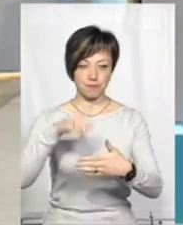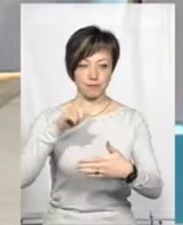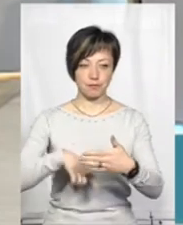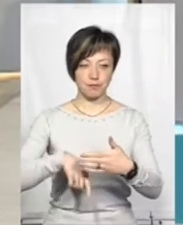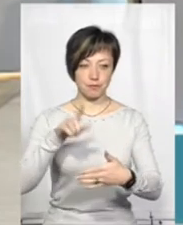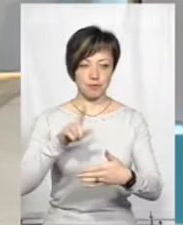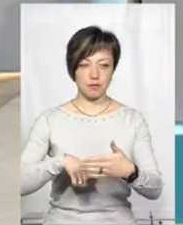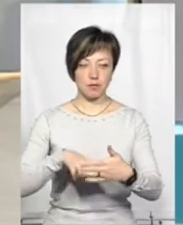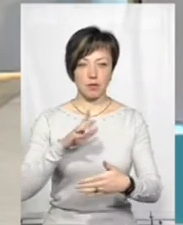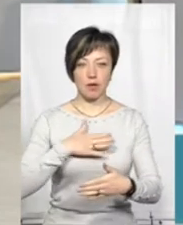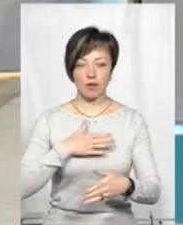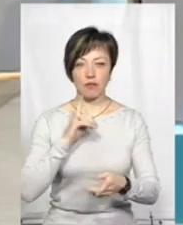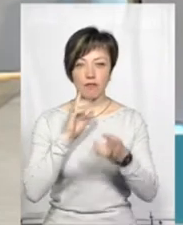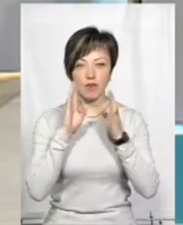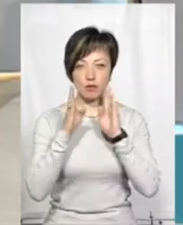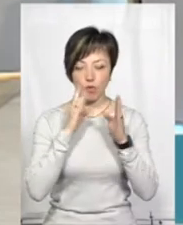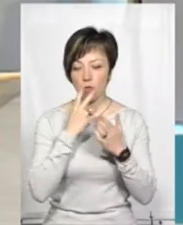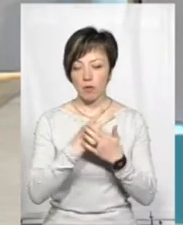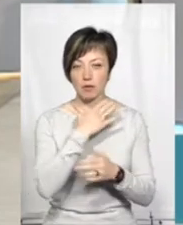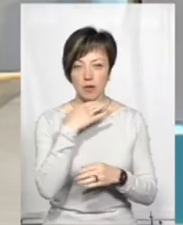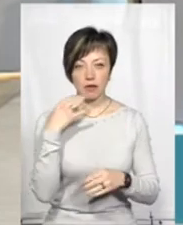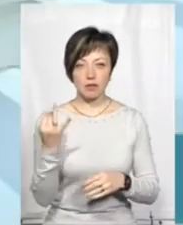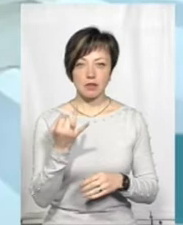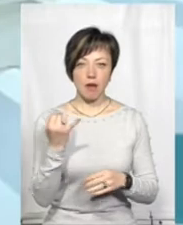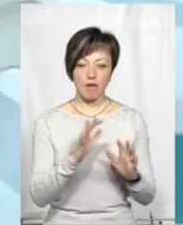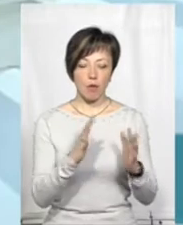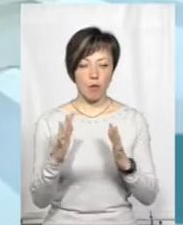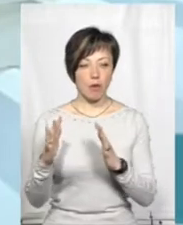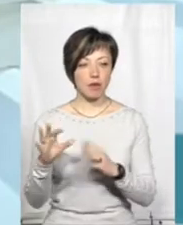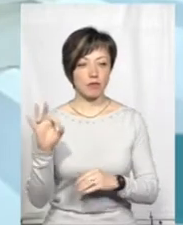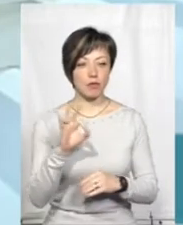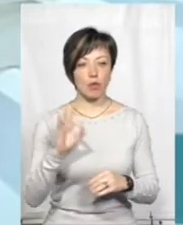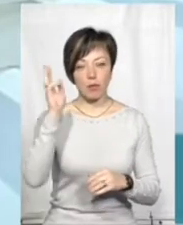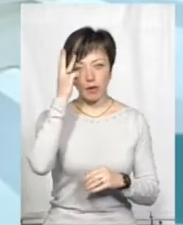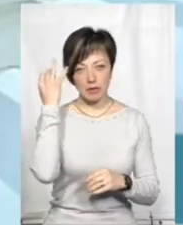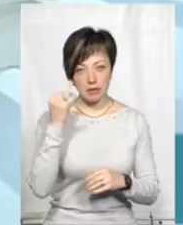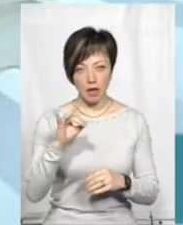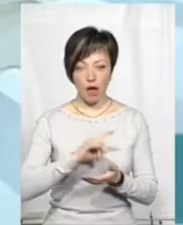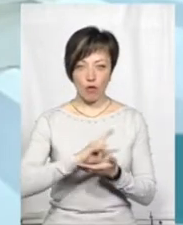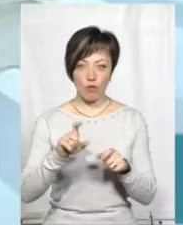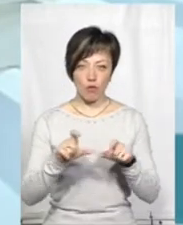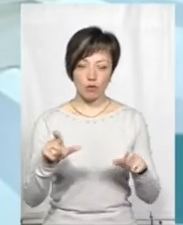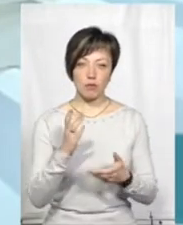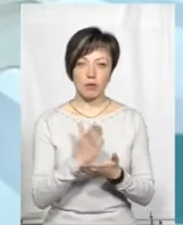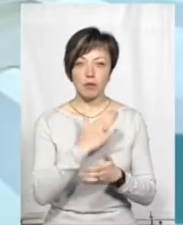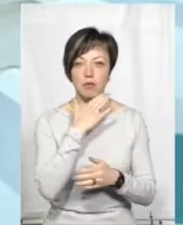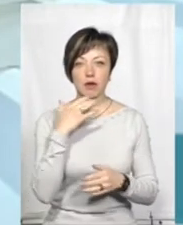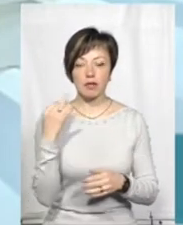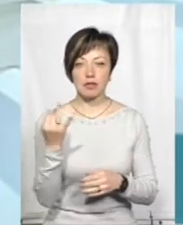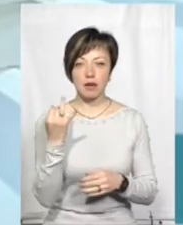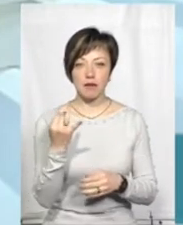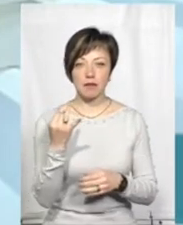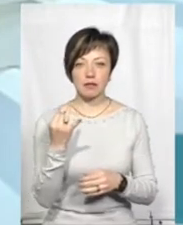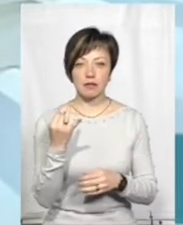сторінку нашу фейсбучну, і там ви побачите дуже багато цікавих моментів стосовно і Хмельницького аеропорту, є багато цікавих